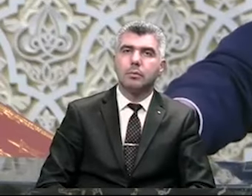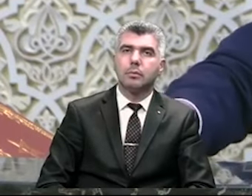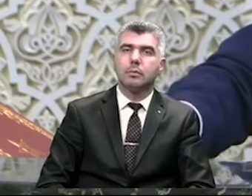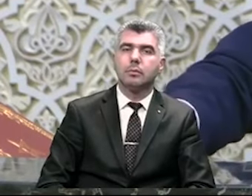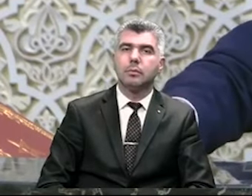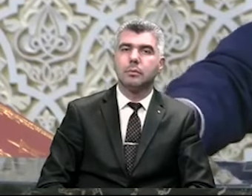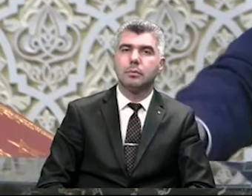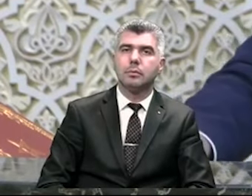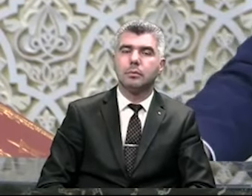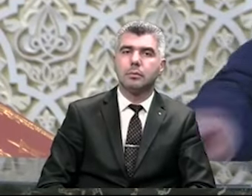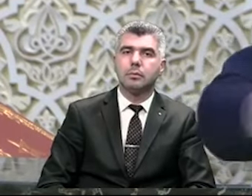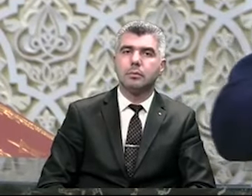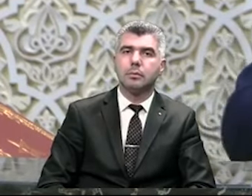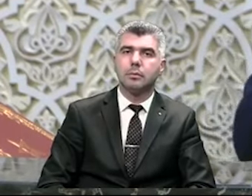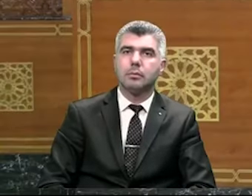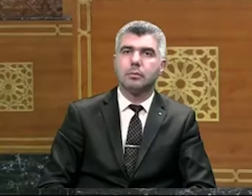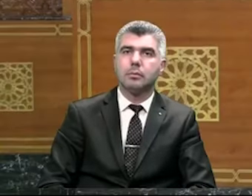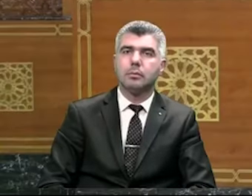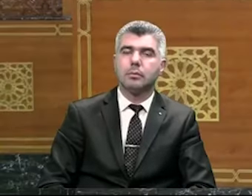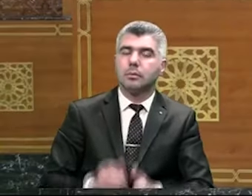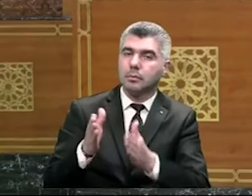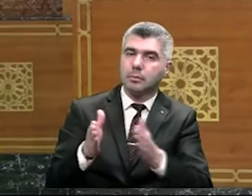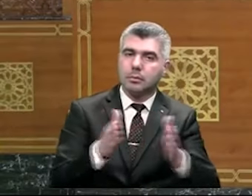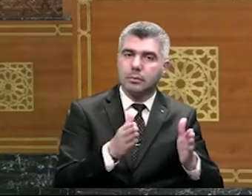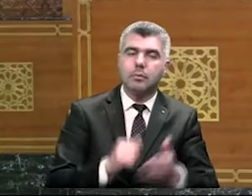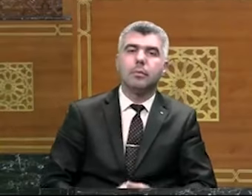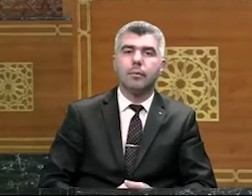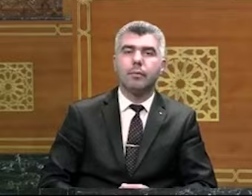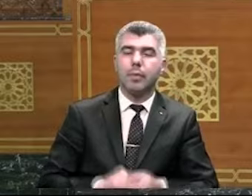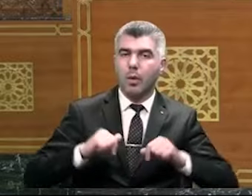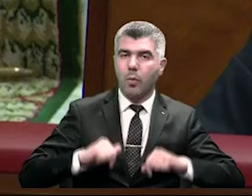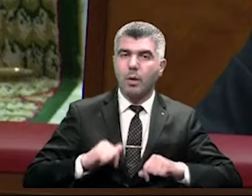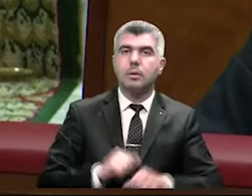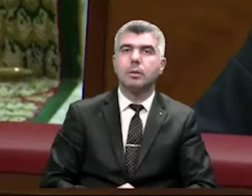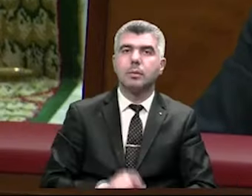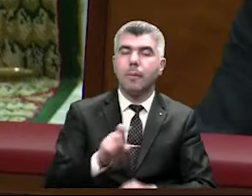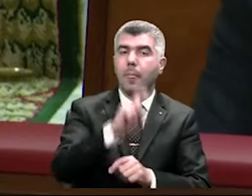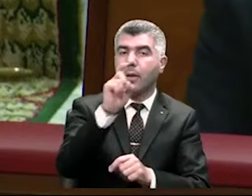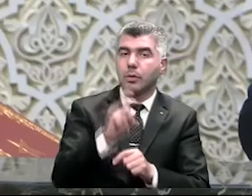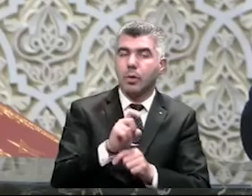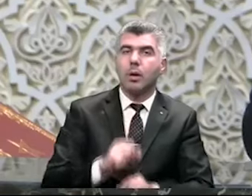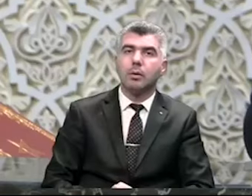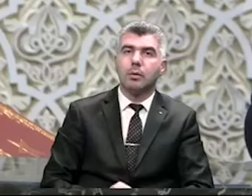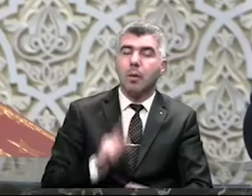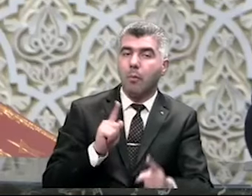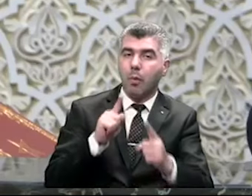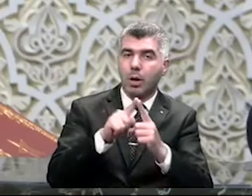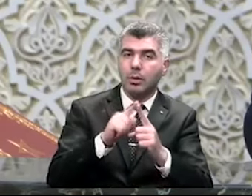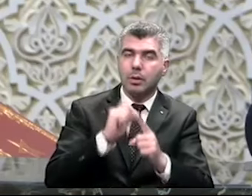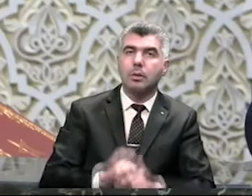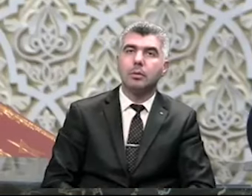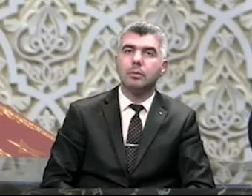رجاء رجاء اذا نمر نرحب السيد الوزير ونمر الى السؤال الاني الاول موجه لقطاع النقل